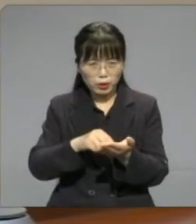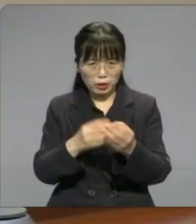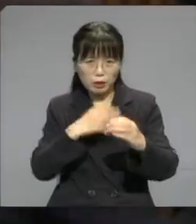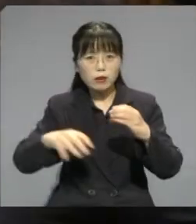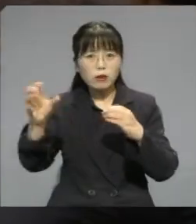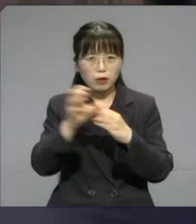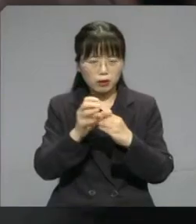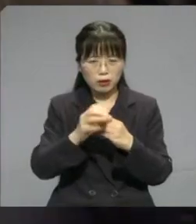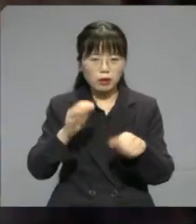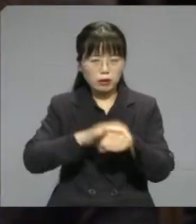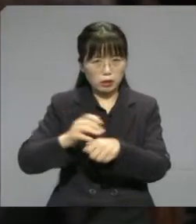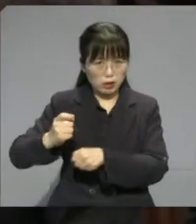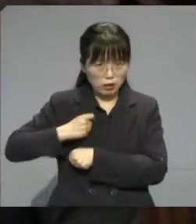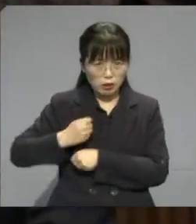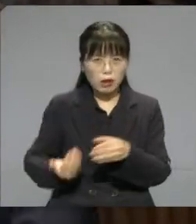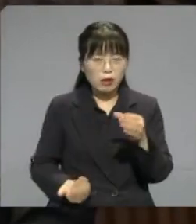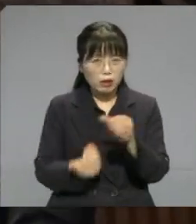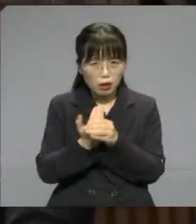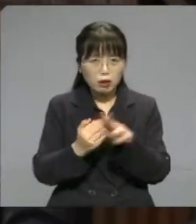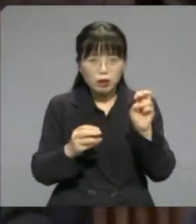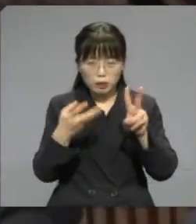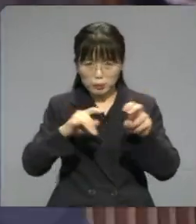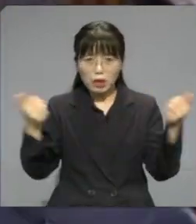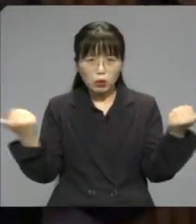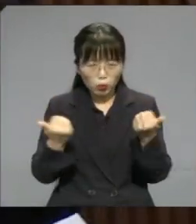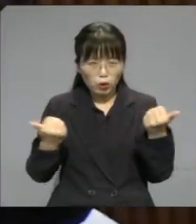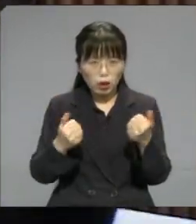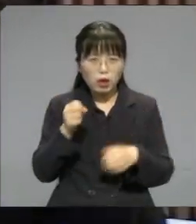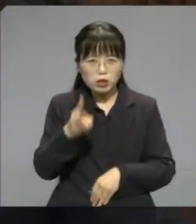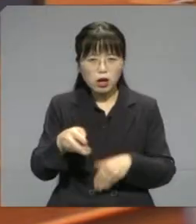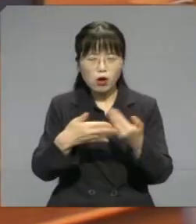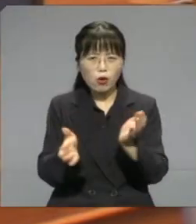되어지면서 최상병 사건은 22대 국회에서도